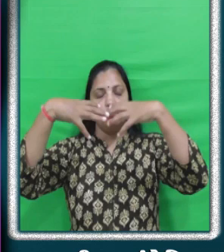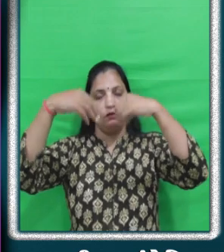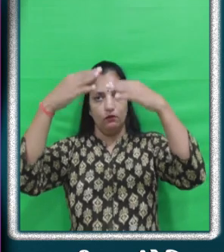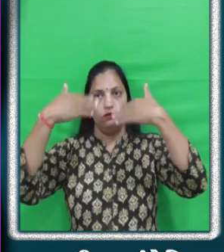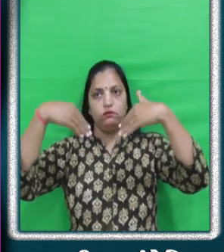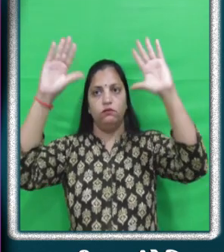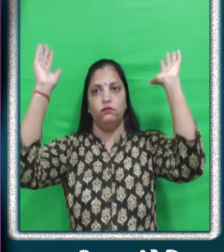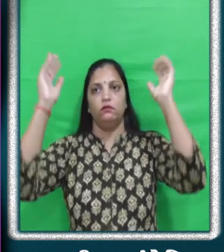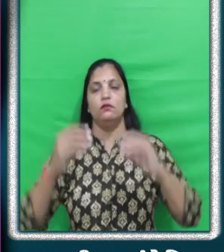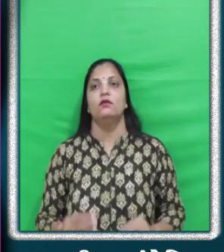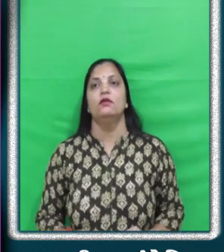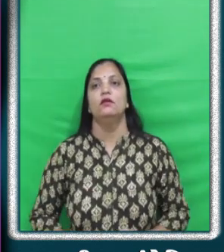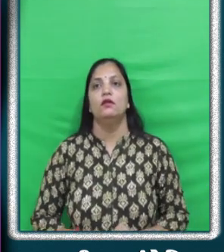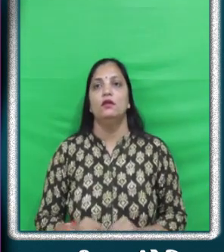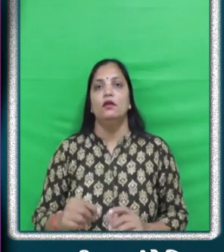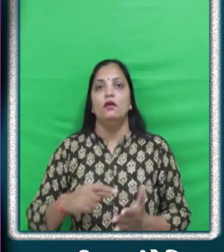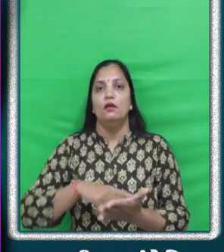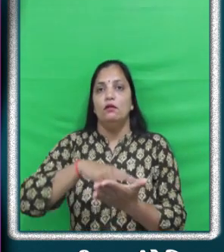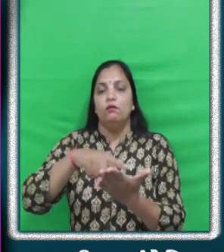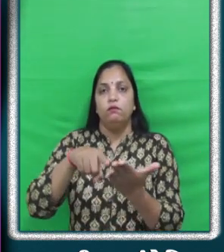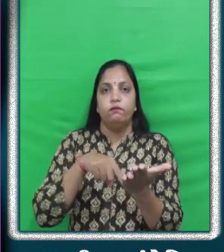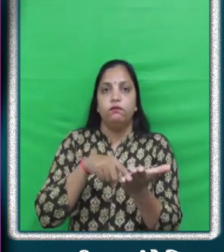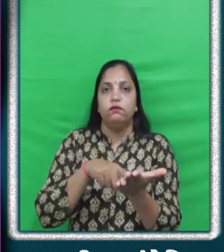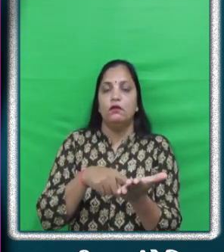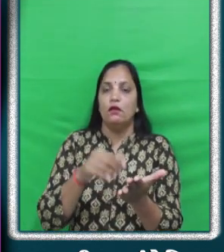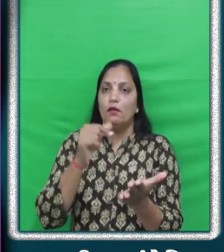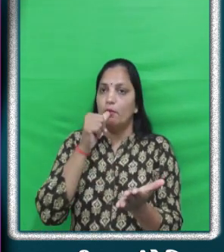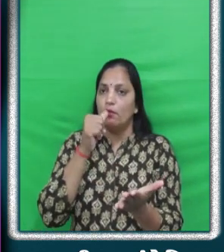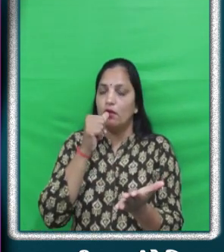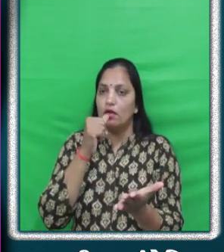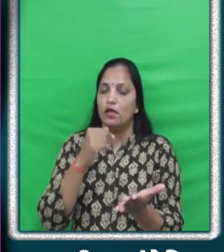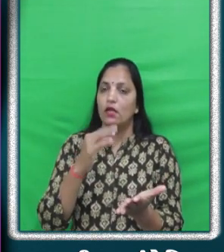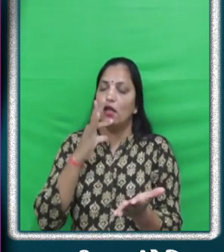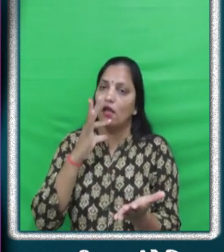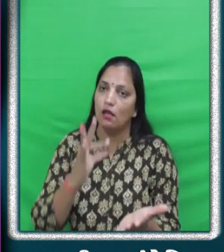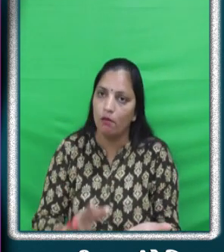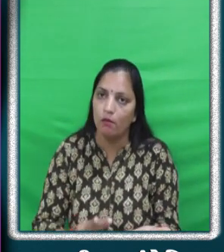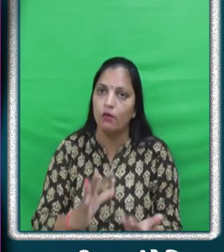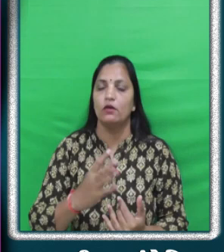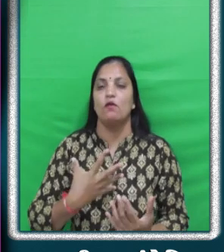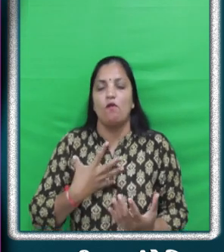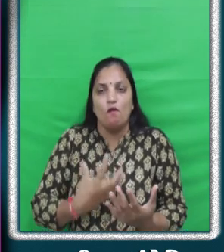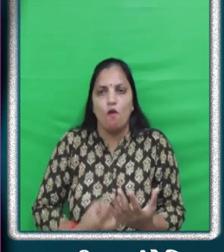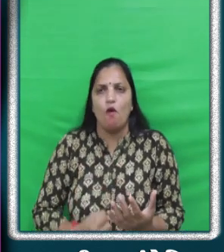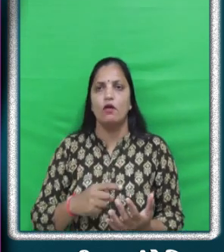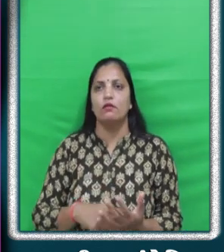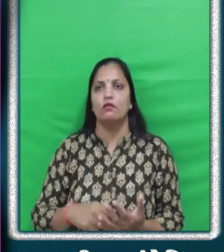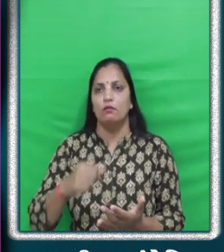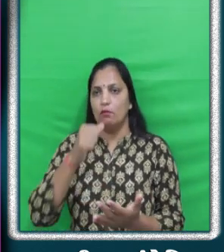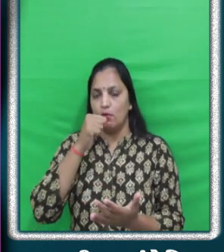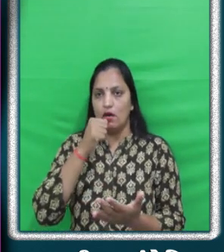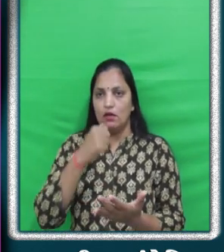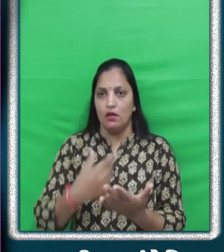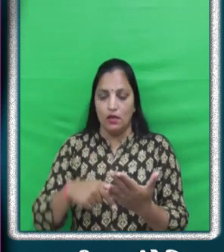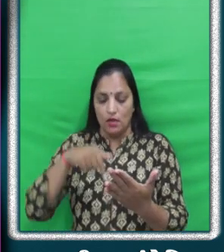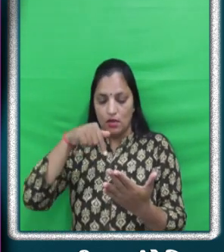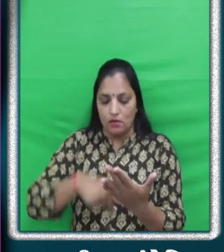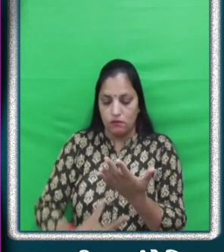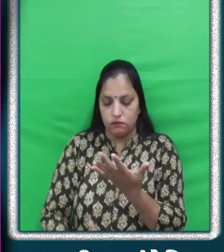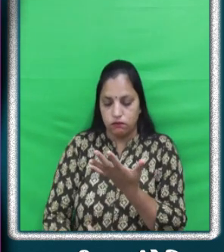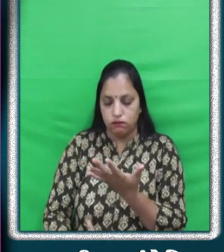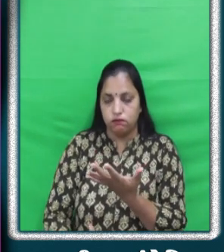બનીને ઉડી જાય છે। એટલે હવે પર્ણમાં શું થયું, પાણીની જરૂરિયાત સર્જાઈ, એટલે શું કરશે પર્ણ, પાણીને